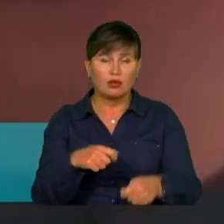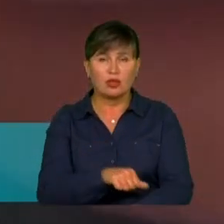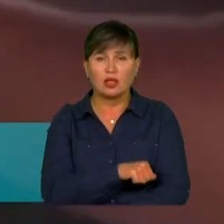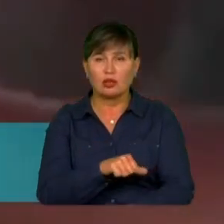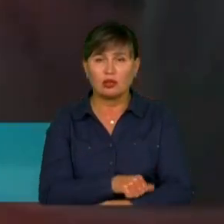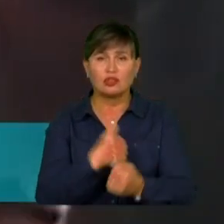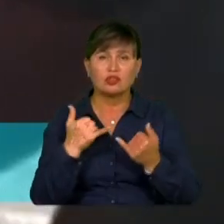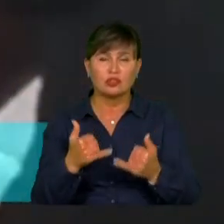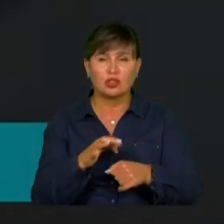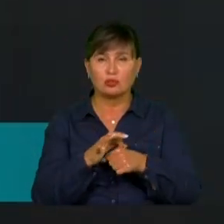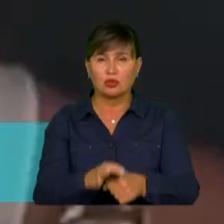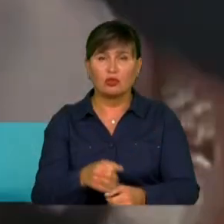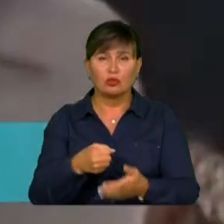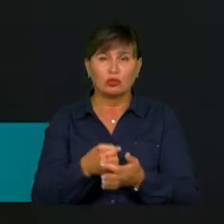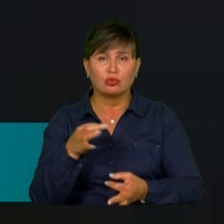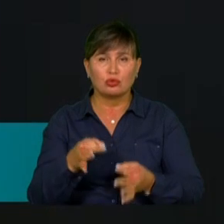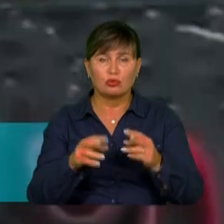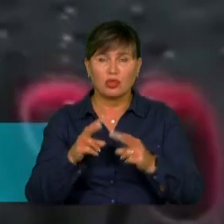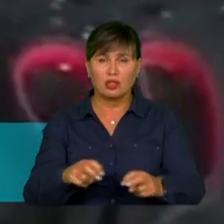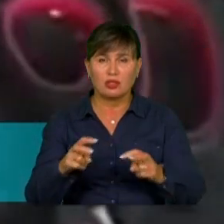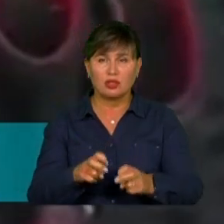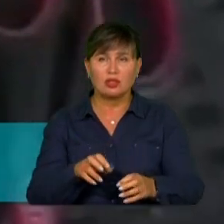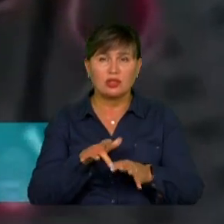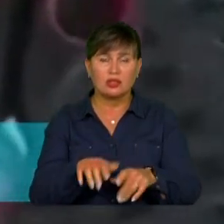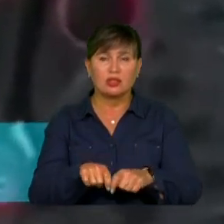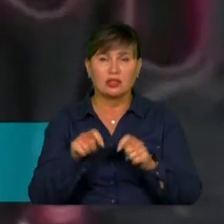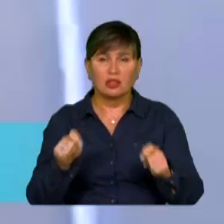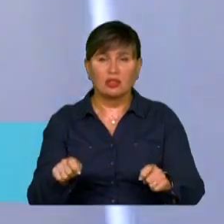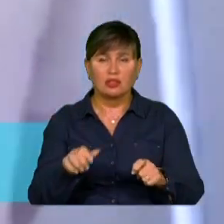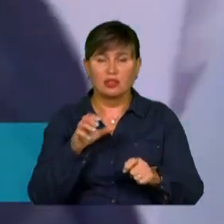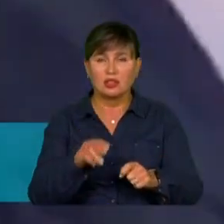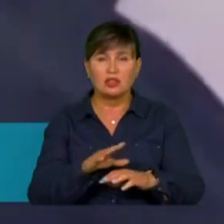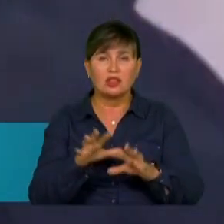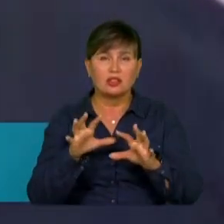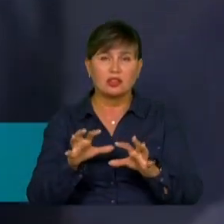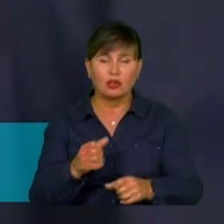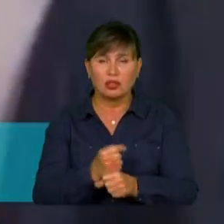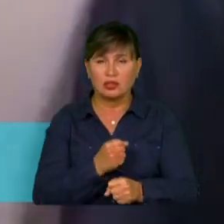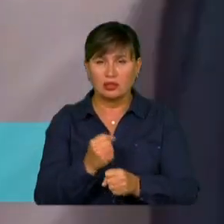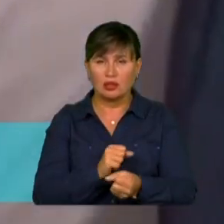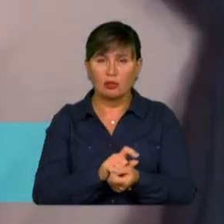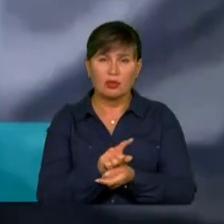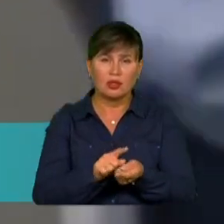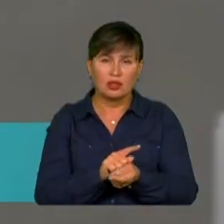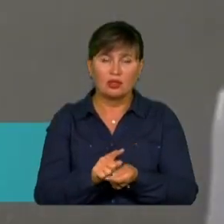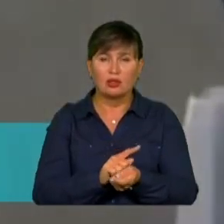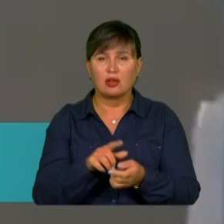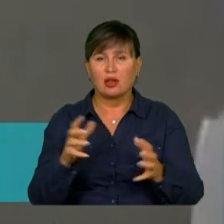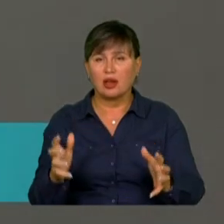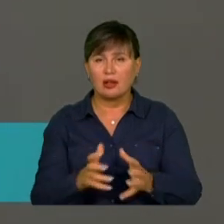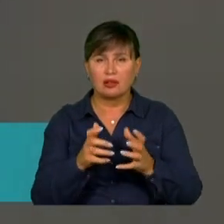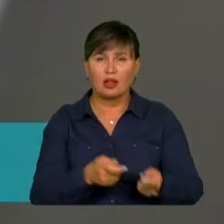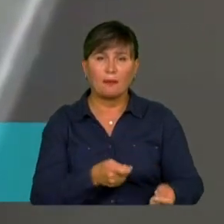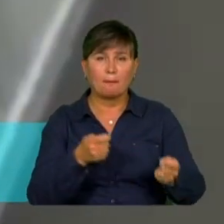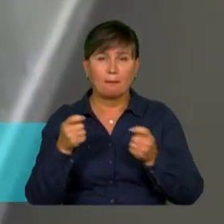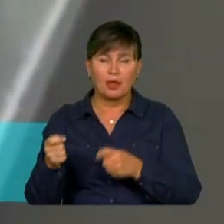наркотиками. Сейчас проводится досудебное расследование. Дело завели по статье «Незаконное изготовление, переработка, приобретение, хранение, перевозка в